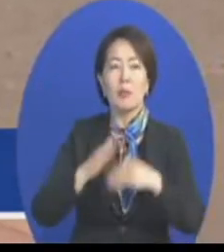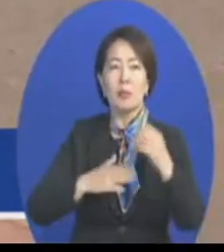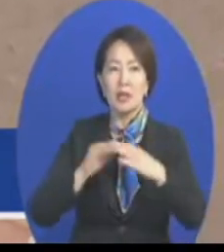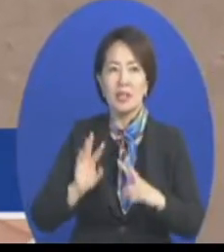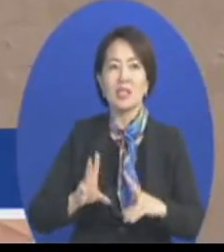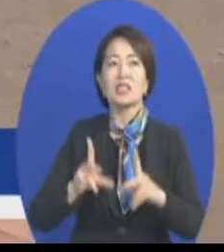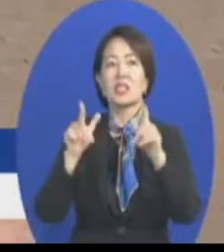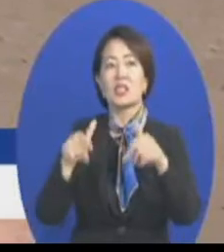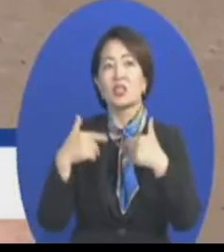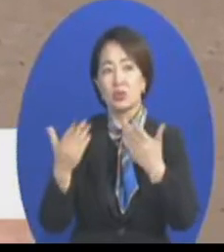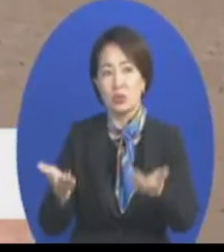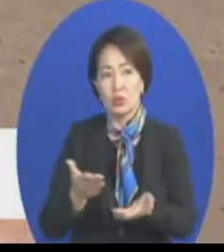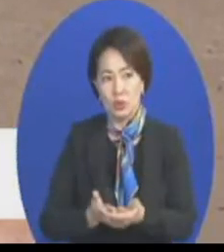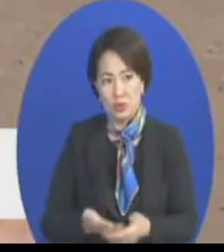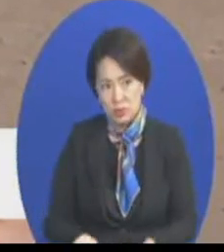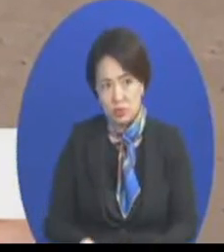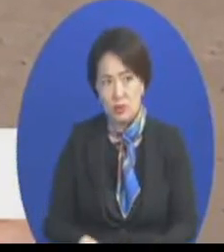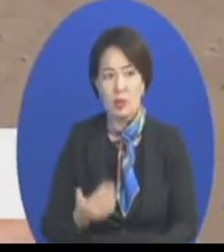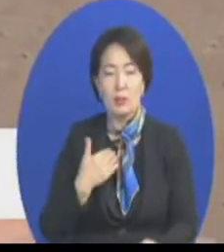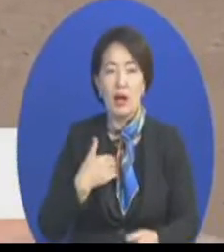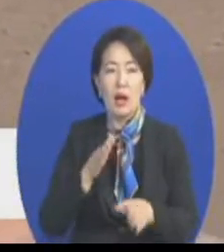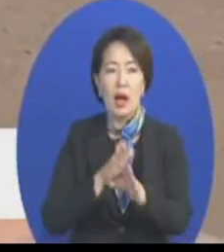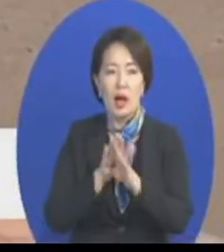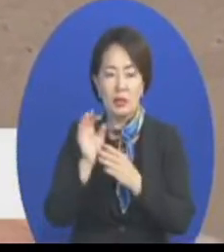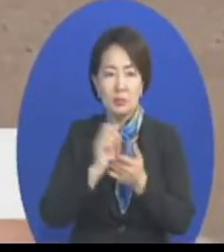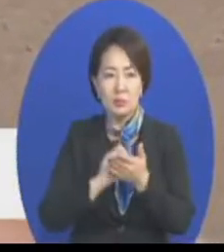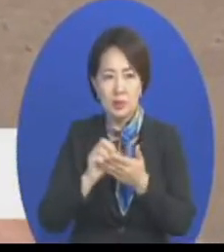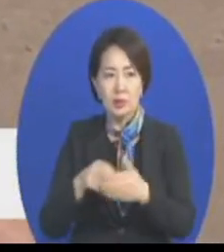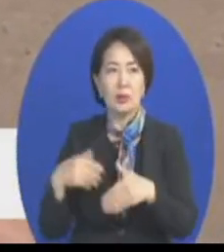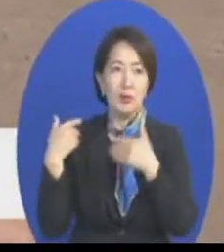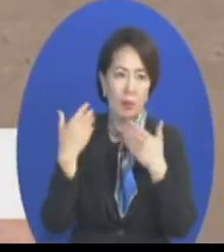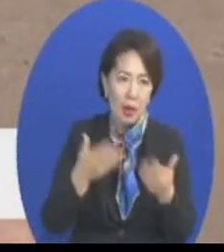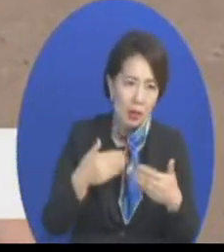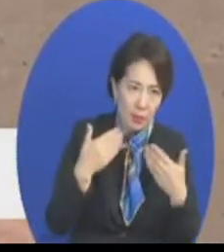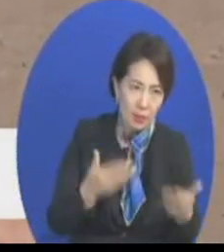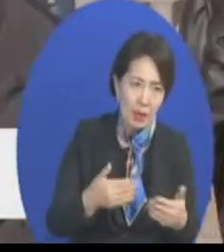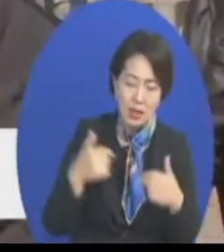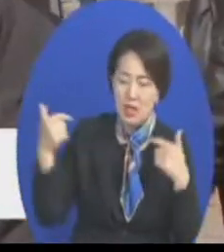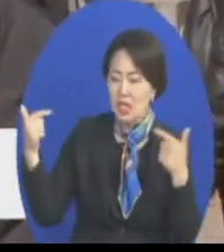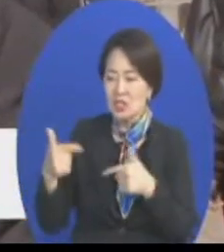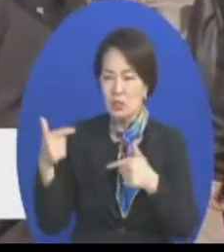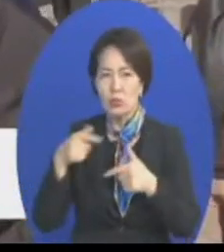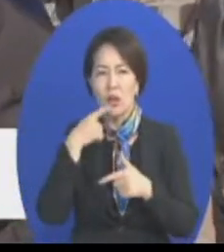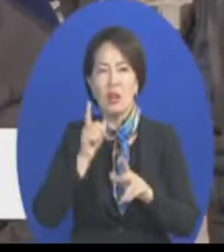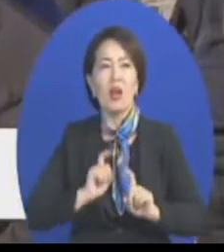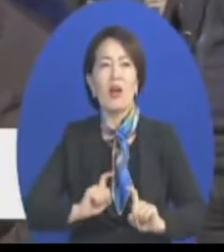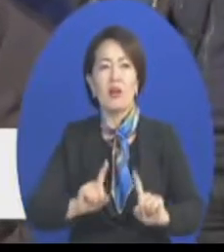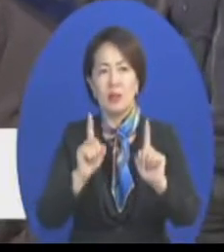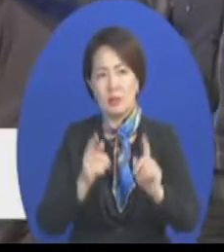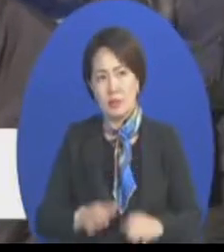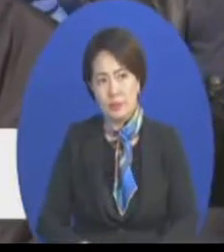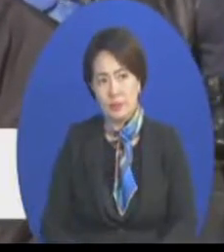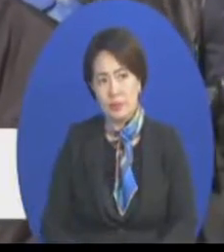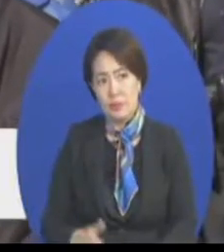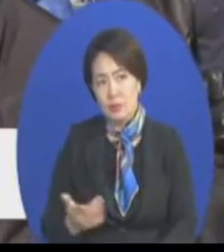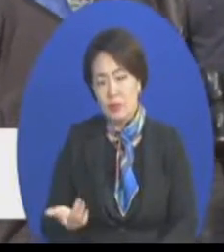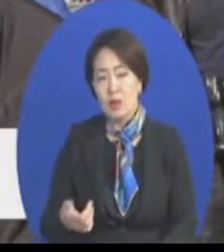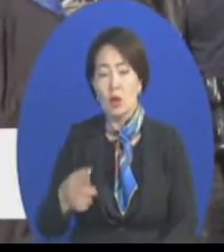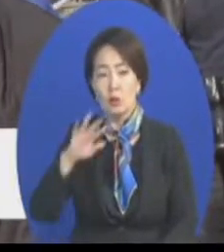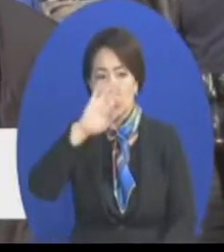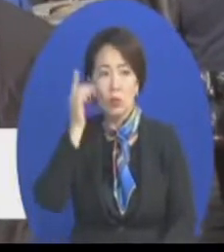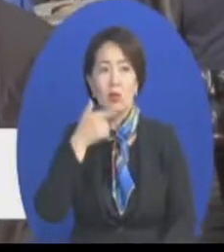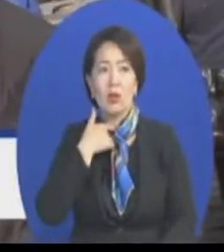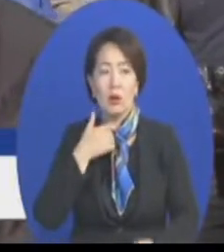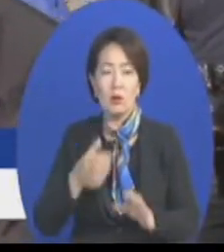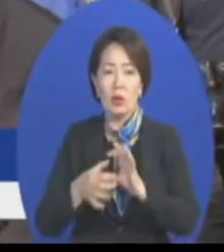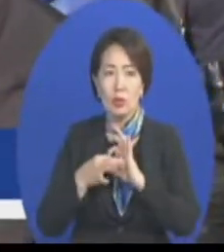байлээ. Бид нар бол одоо албан бичиг бичгийн дээр бичсэн эсэргүүцэл илэрхийлхийн дээр илэрхийлсэн. Одоо дулаан авах гэж байна. Тэгээд